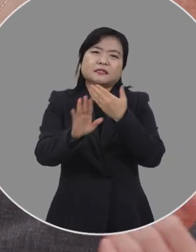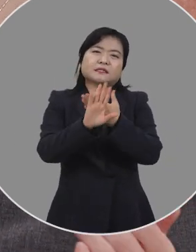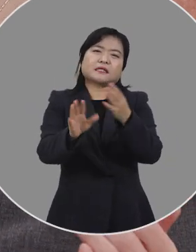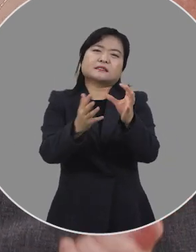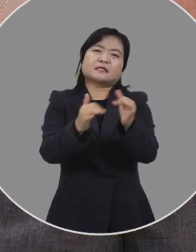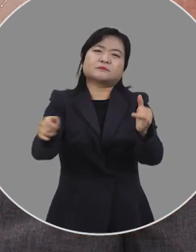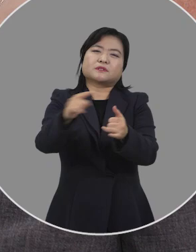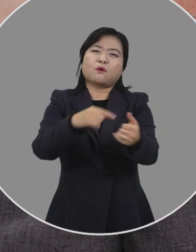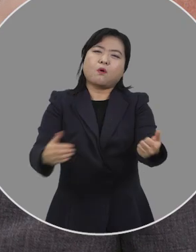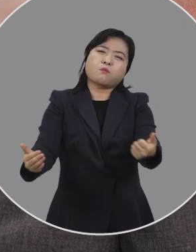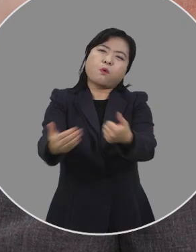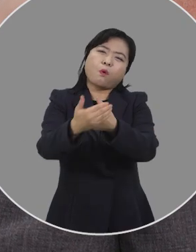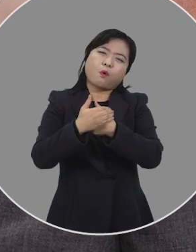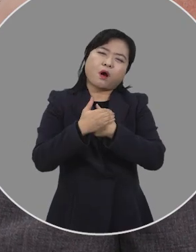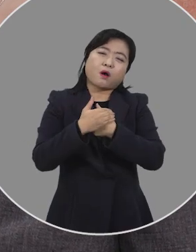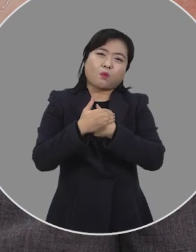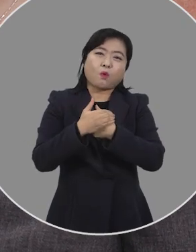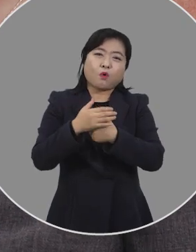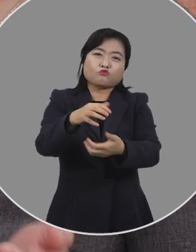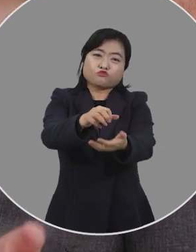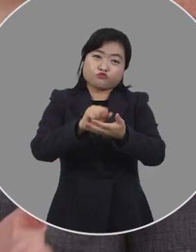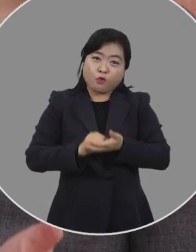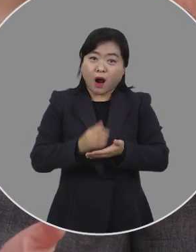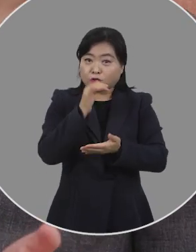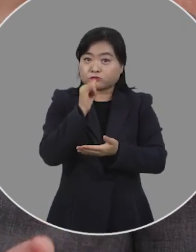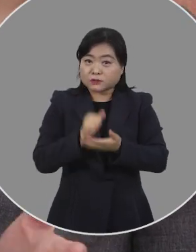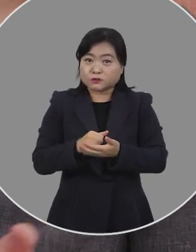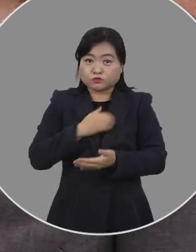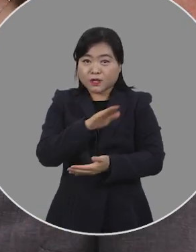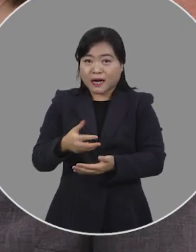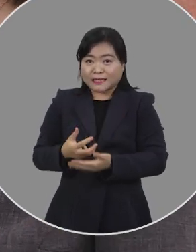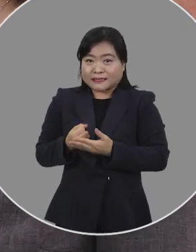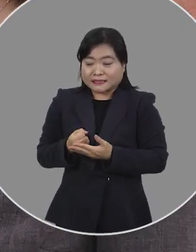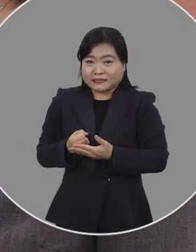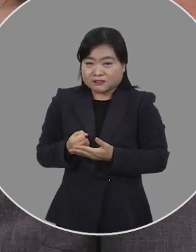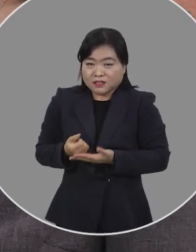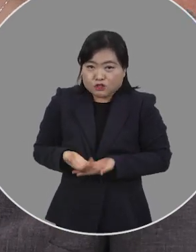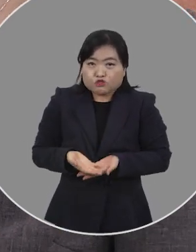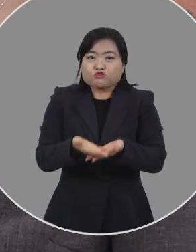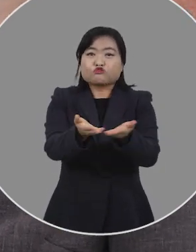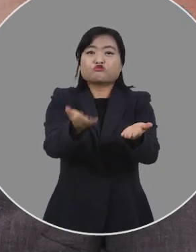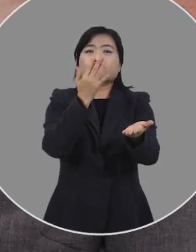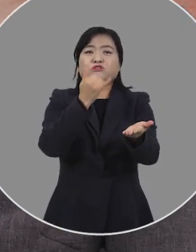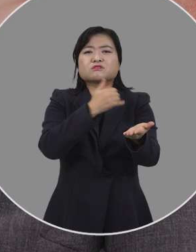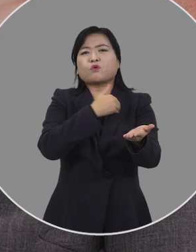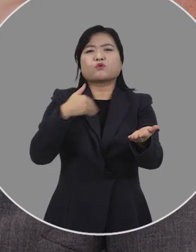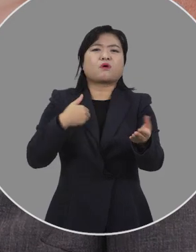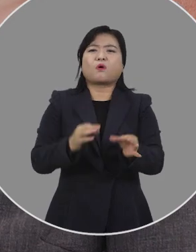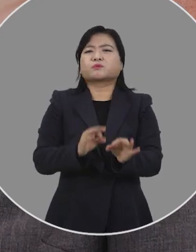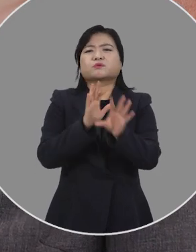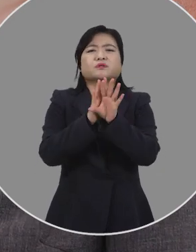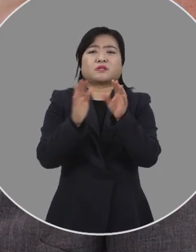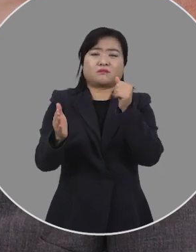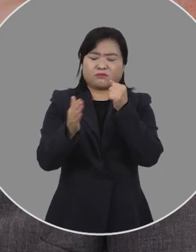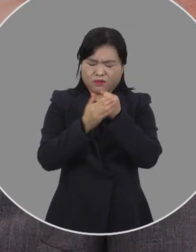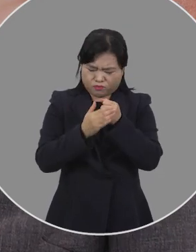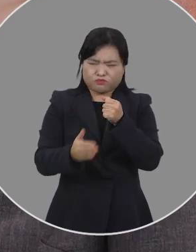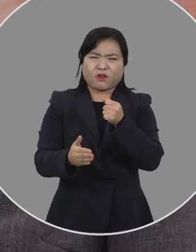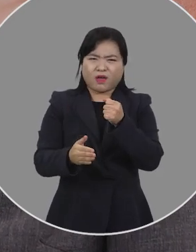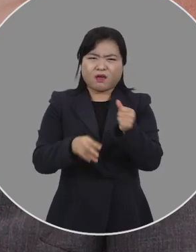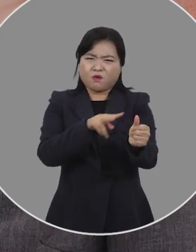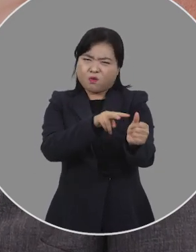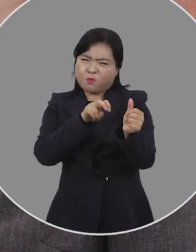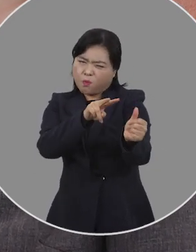다른 사람들을 포용하고 수용할 수 있는, 그들한테 우리가 가진 얼마를 내줄 수 있는 이런 여유가 없어졌기 때문에